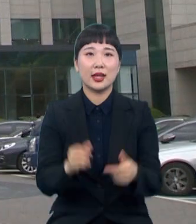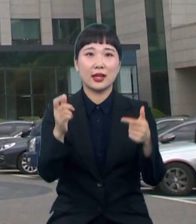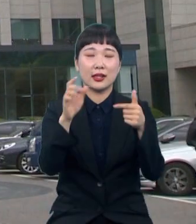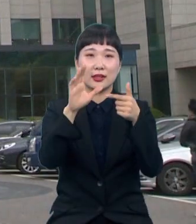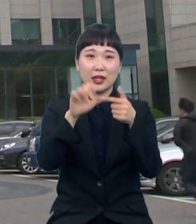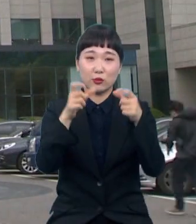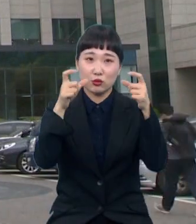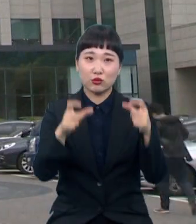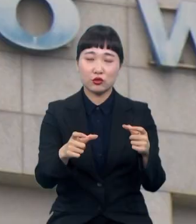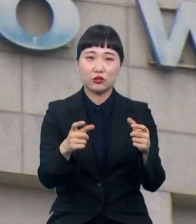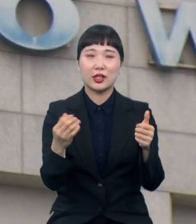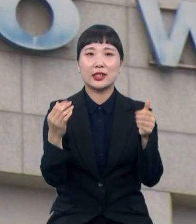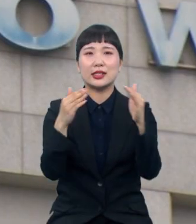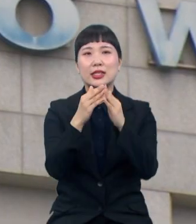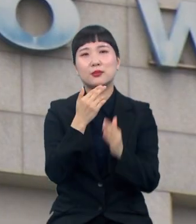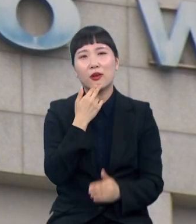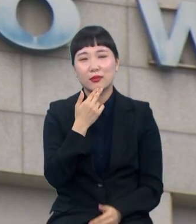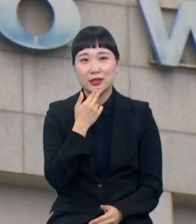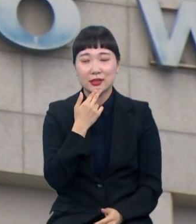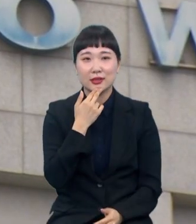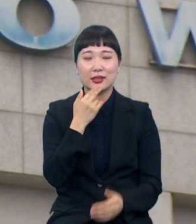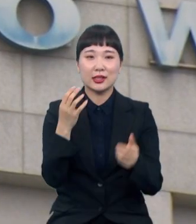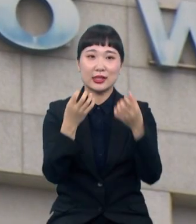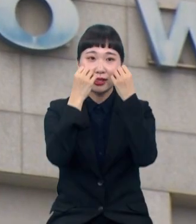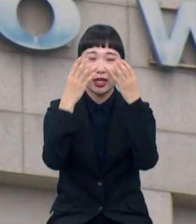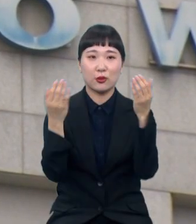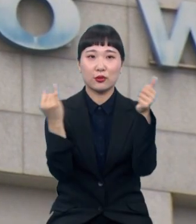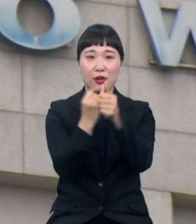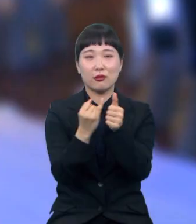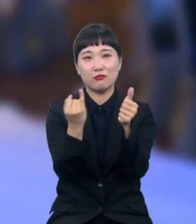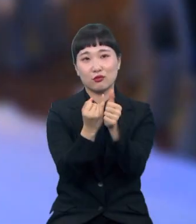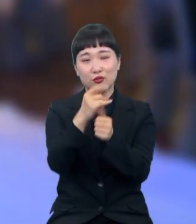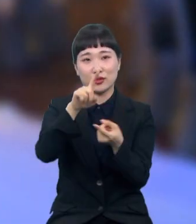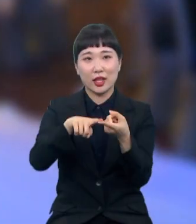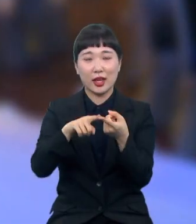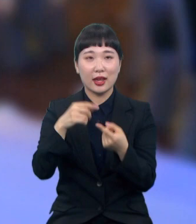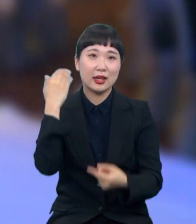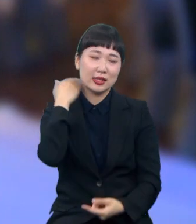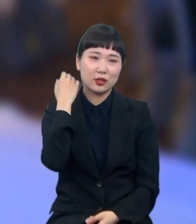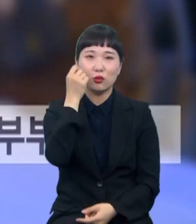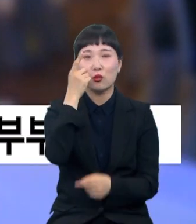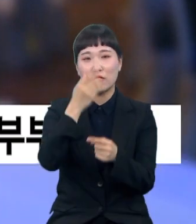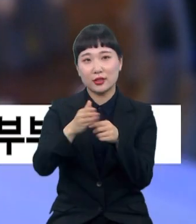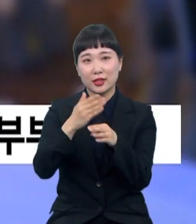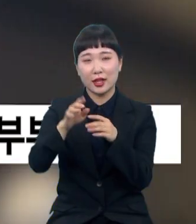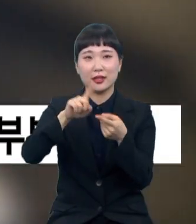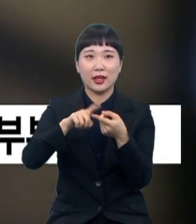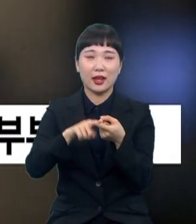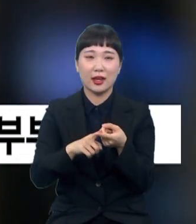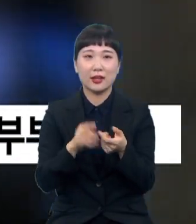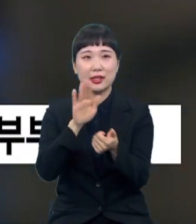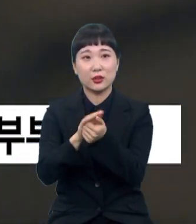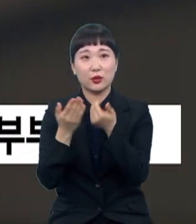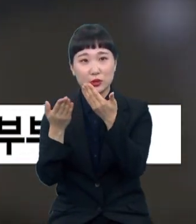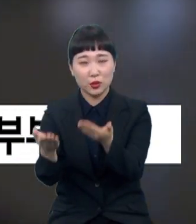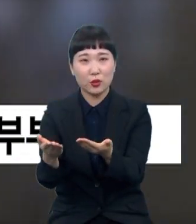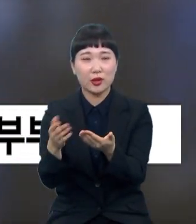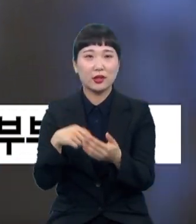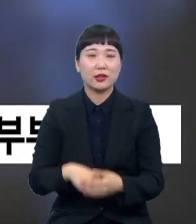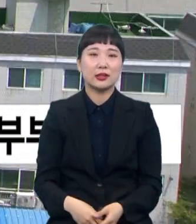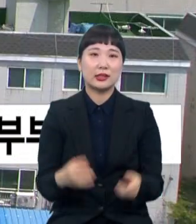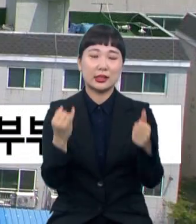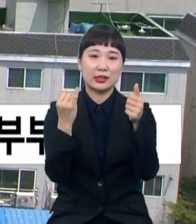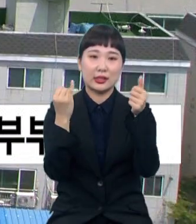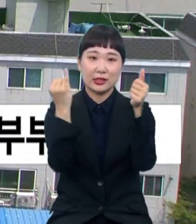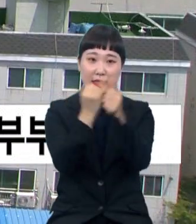남동구가 무주택 신혼부부에게 전월세 자금 대출 이자를 지원합니다. 지원 대상은 혼인신고일 기준 7년 이내